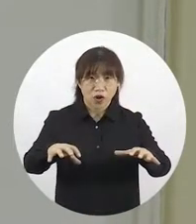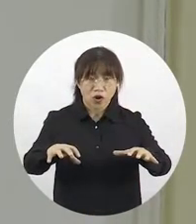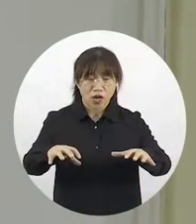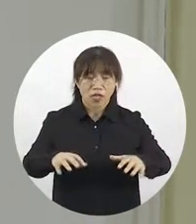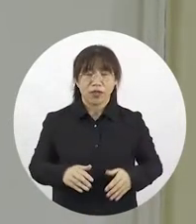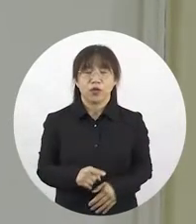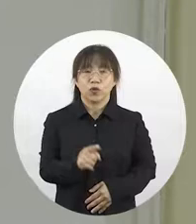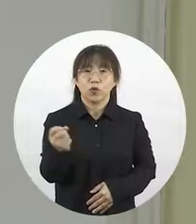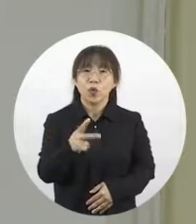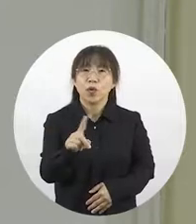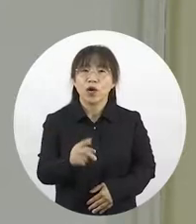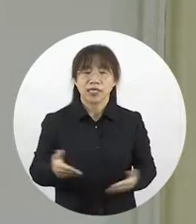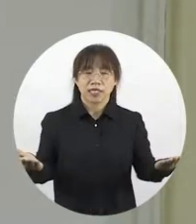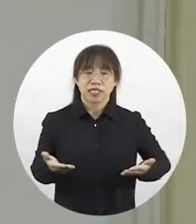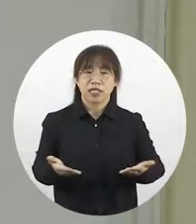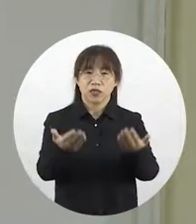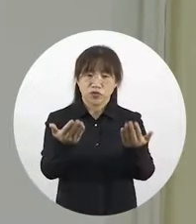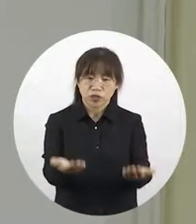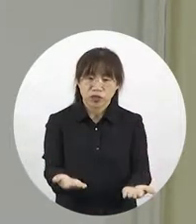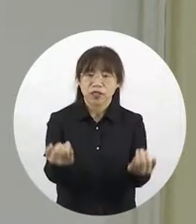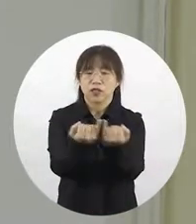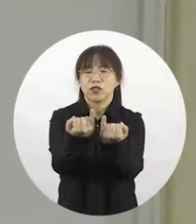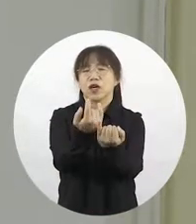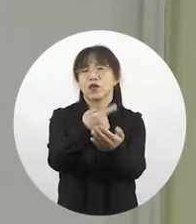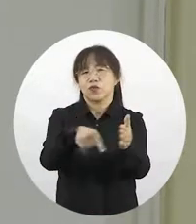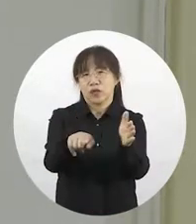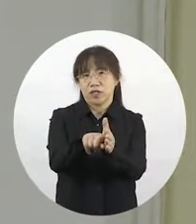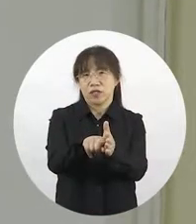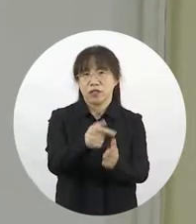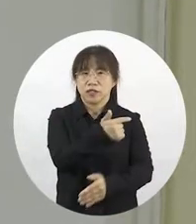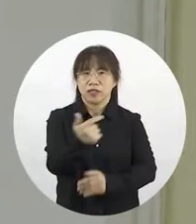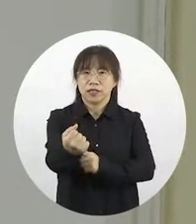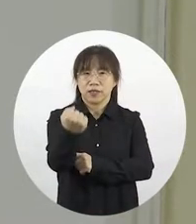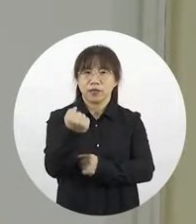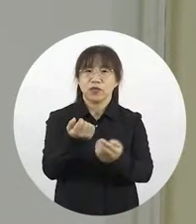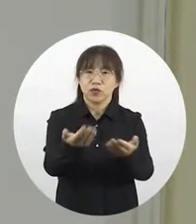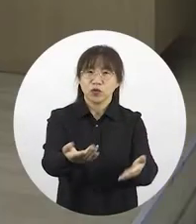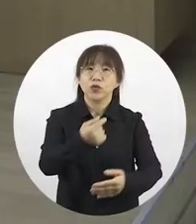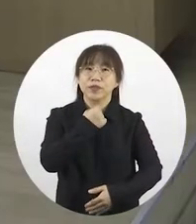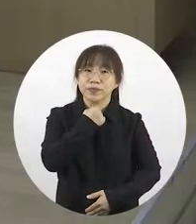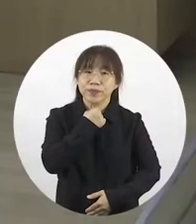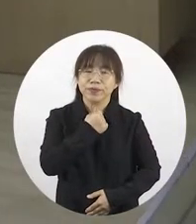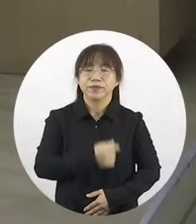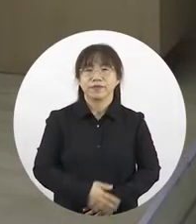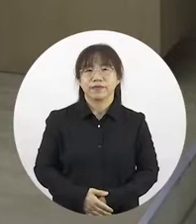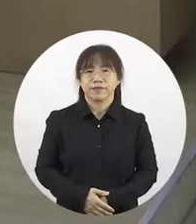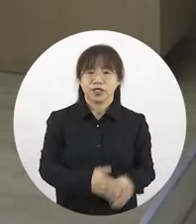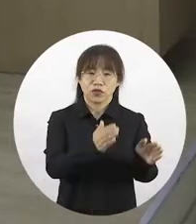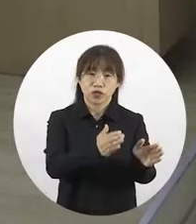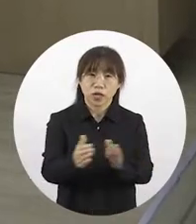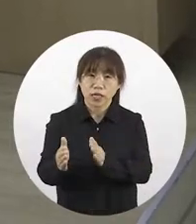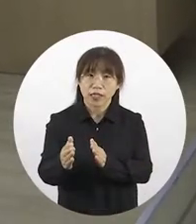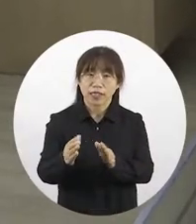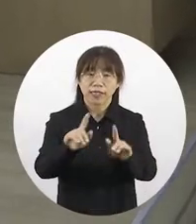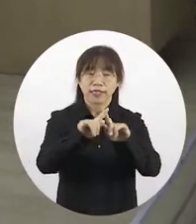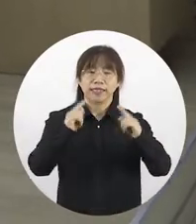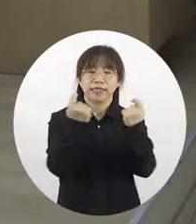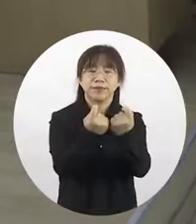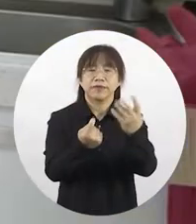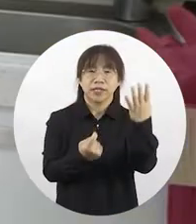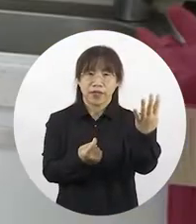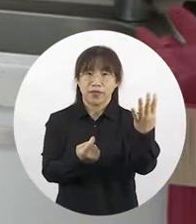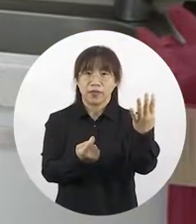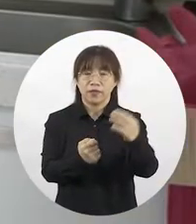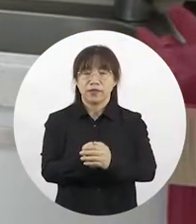가정과 경력단절 여성 모두에게 큰 힘이 되길 기대합니다. 수납정리 도우미는 4명이 한 팀이